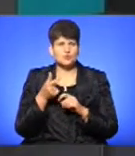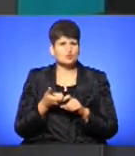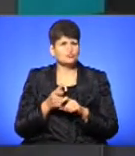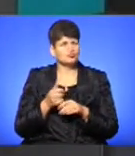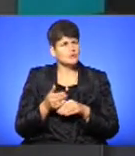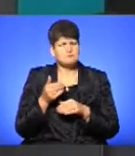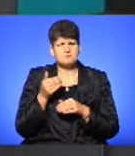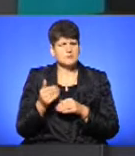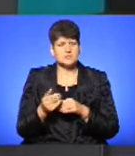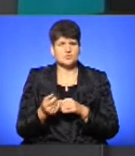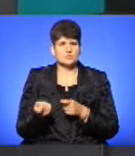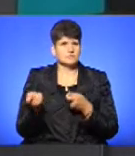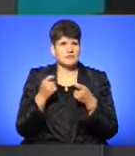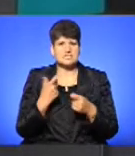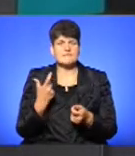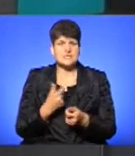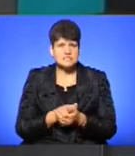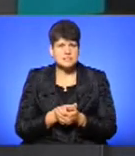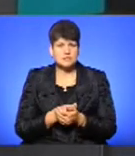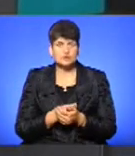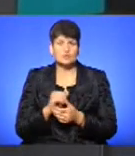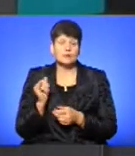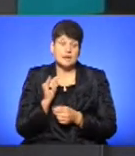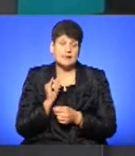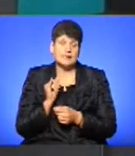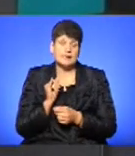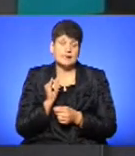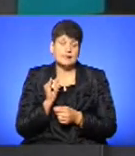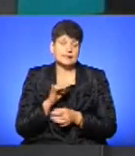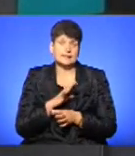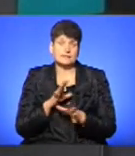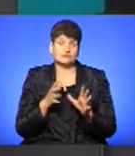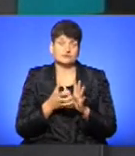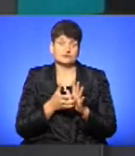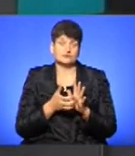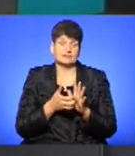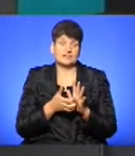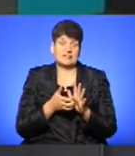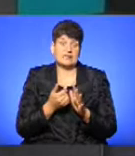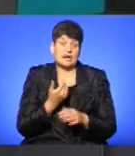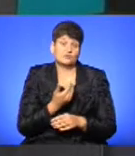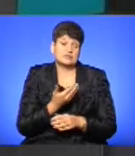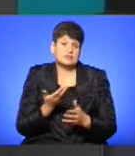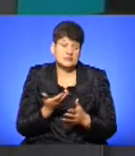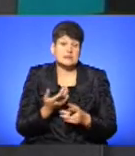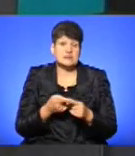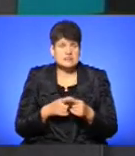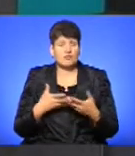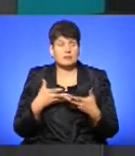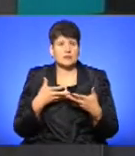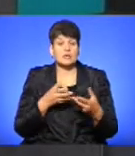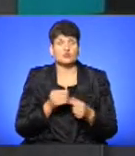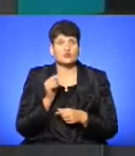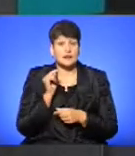з'явилася вакцина, і, відповідно, також не було достатньо її. Відповідно, це, мабуть, теж вплинуло на те,